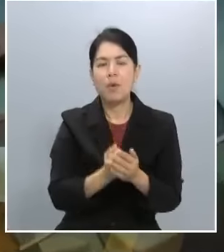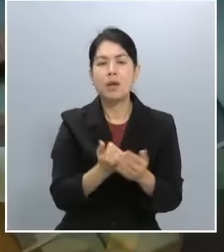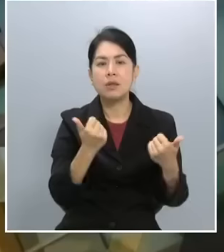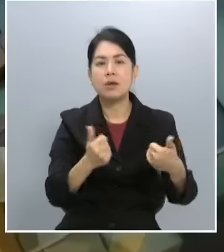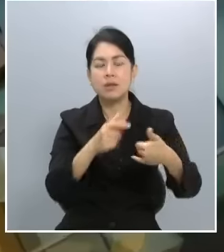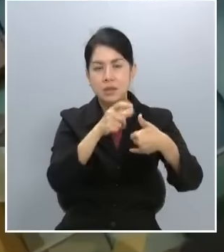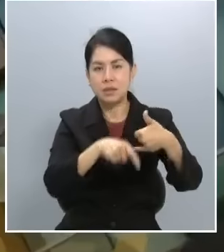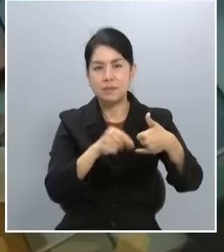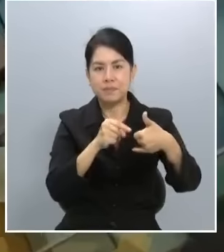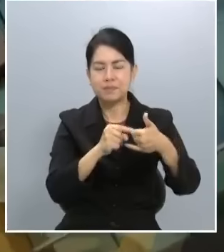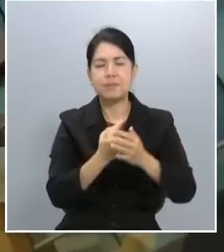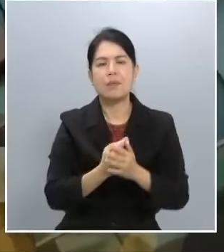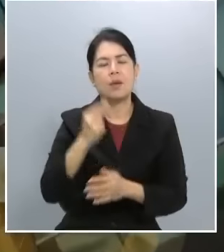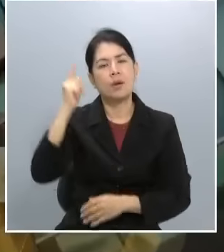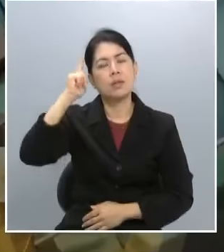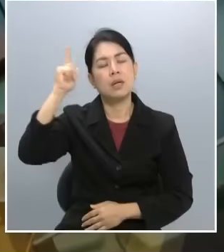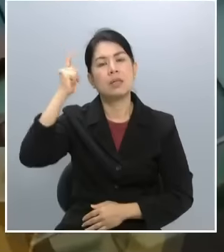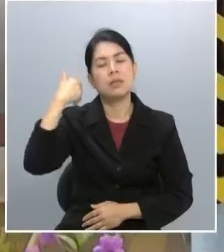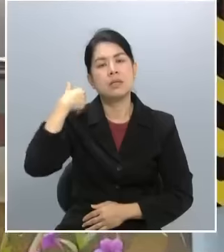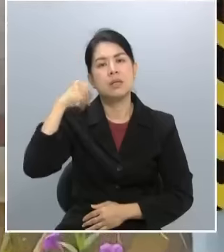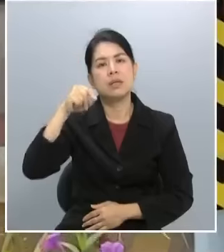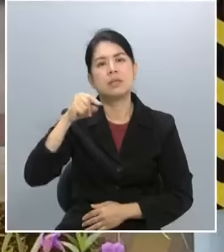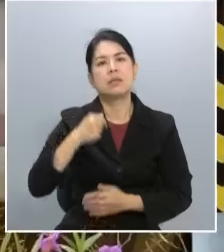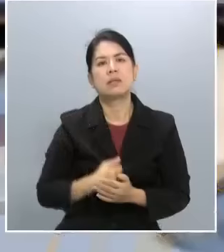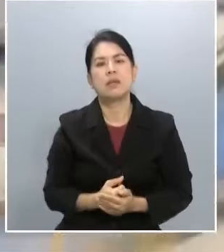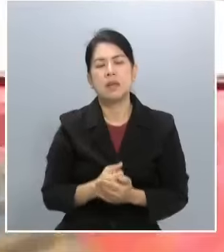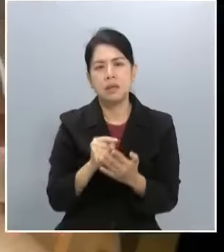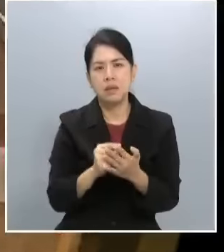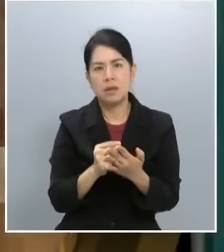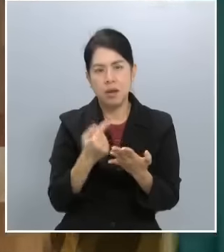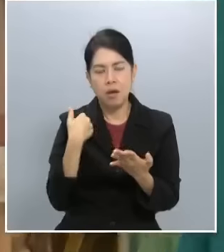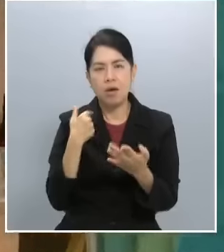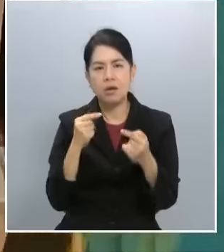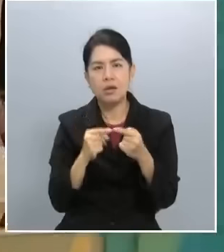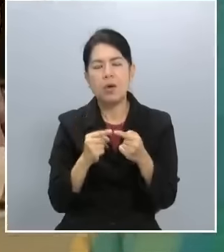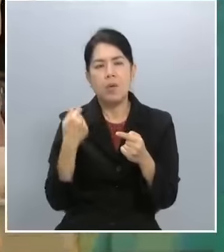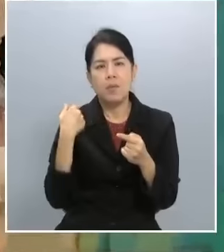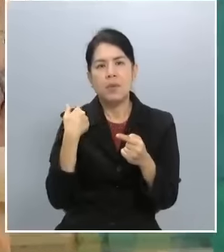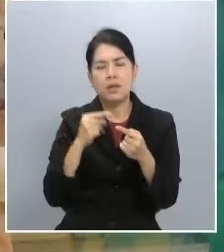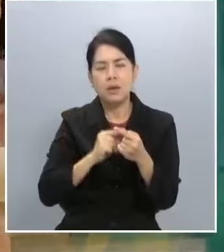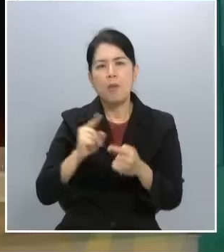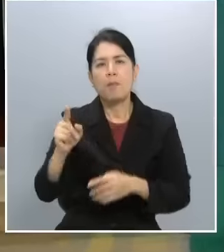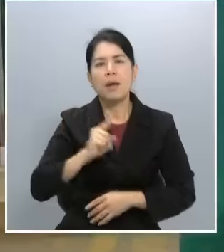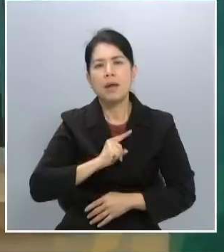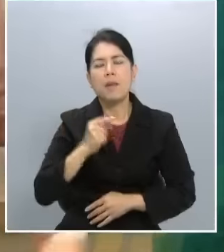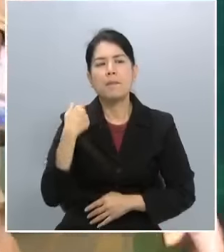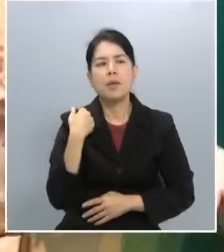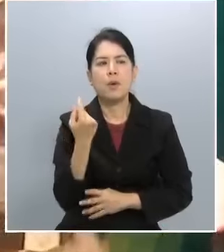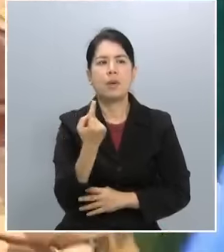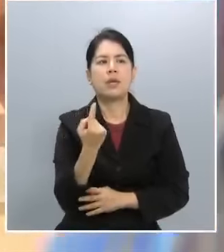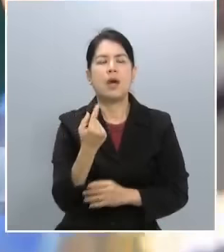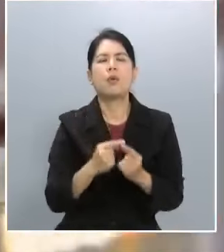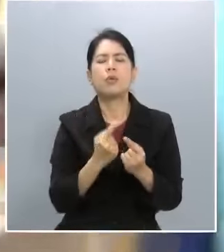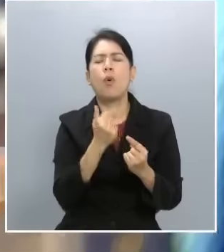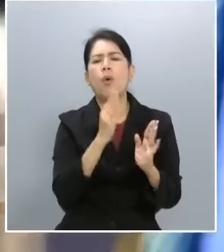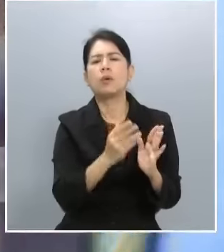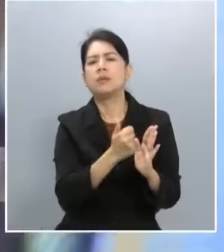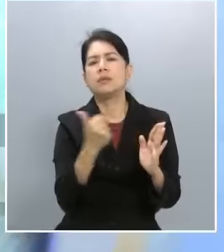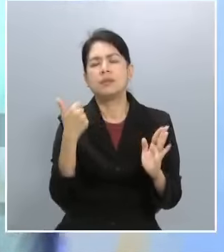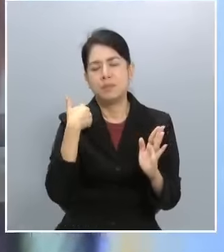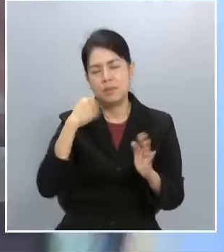ารักษาตัวที่โรงพยาบาลตำรวจแบบค้างคืนเนี่ยมีเคสเดียว ก็คือคุณทักษิณค่ะ ที่เหลือ เป็นผู้ต้องขังที่มีอาการป่วย